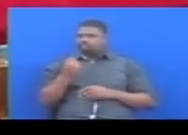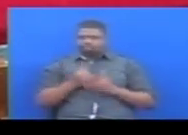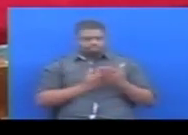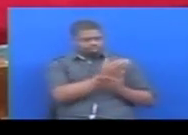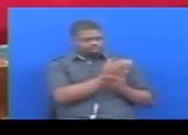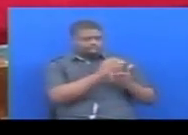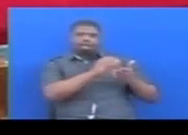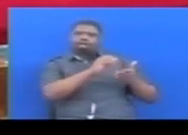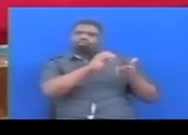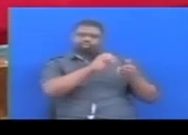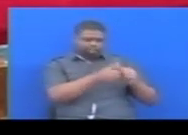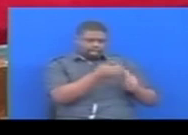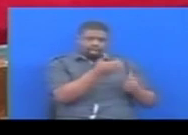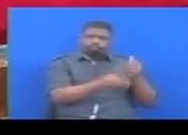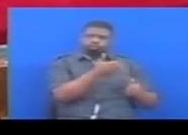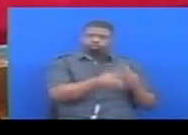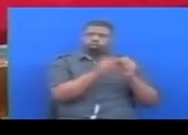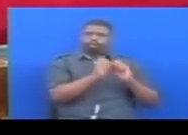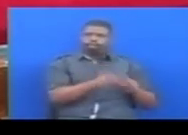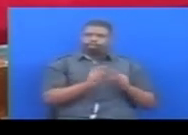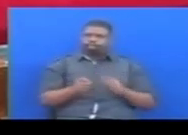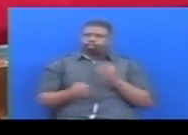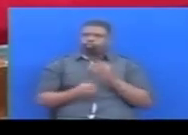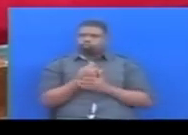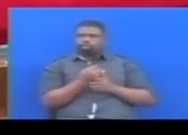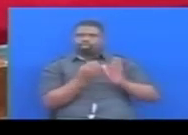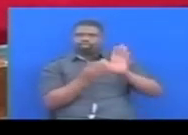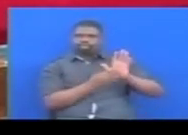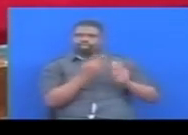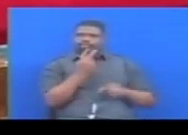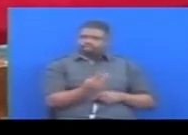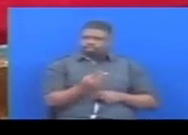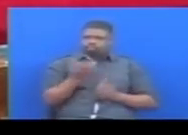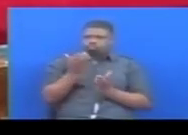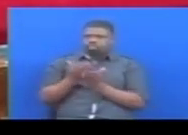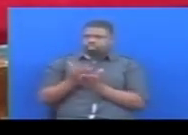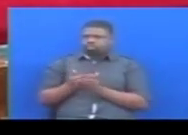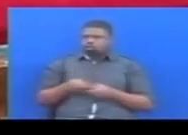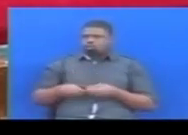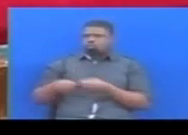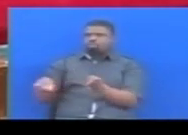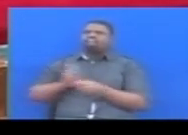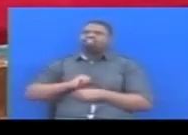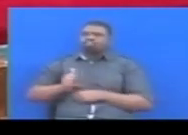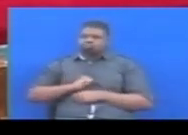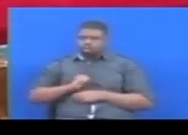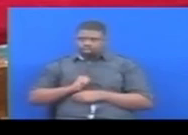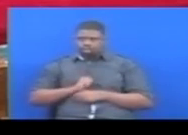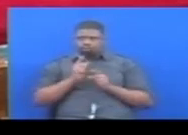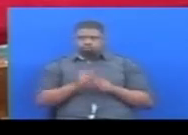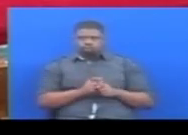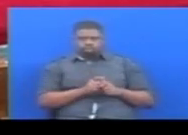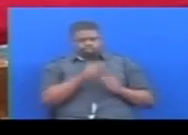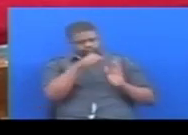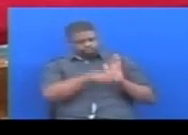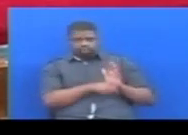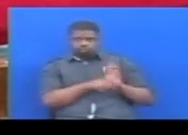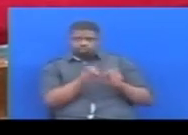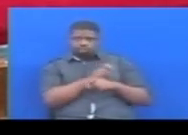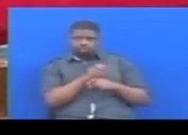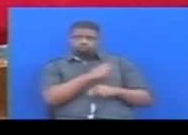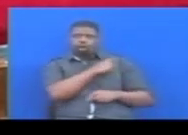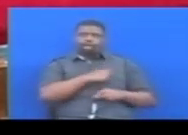mwaka 1992 kupendekezwa kubinafsishwa na kuwa chini ya uangalizi wa tume ya rais ya kurekebisha mashirika ya